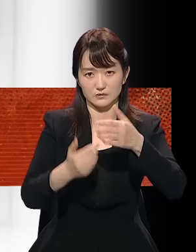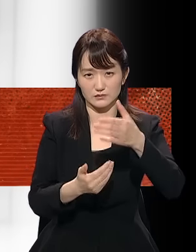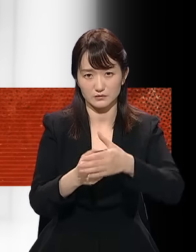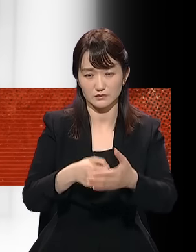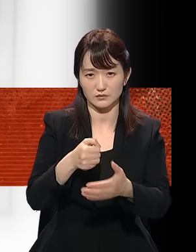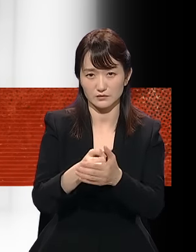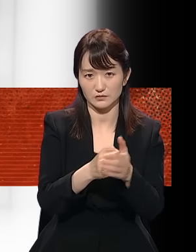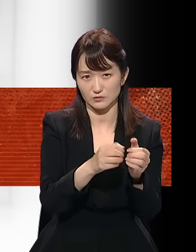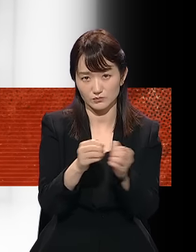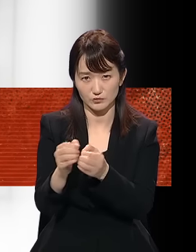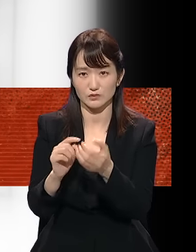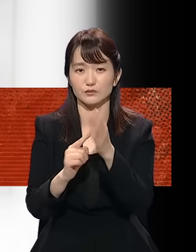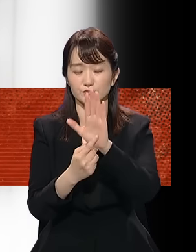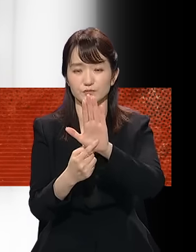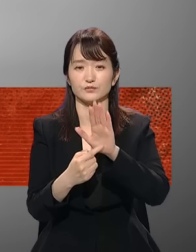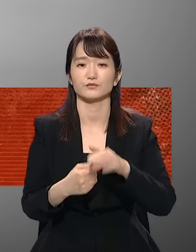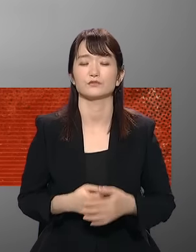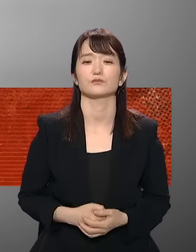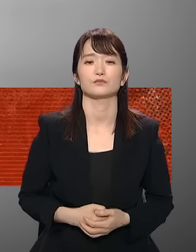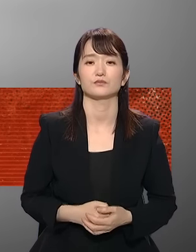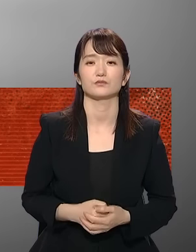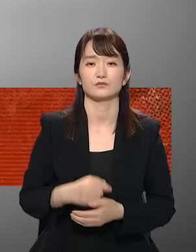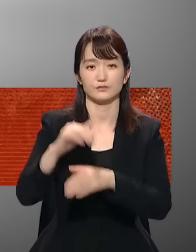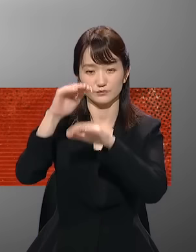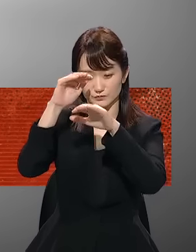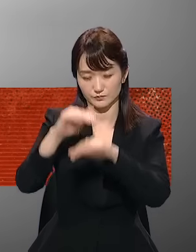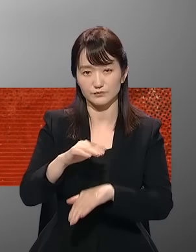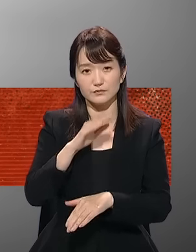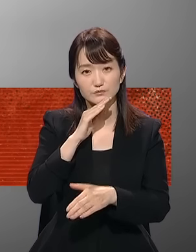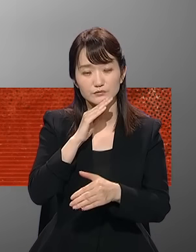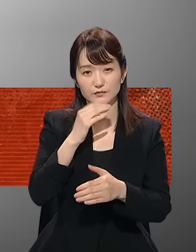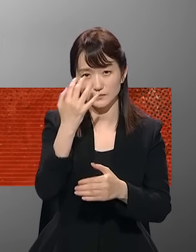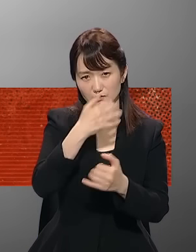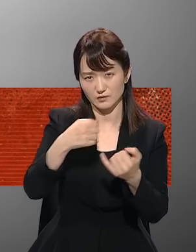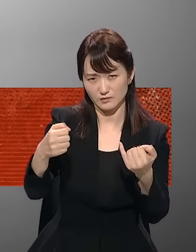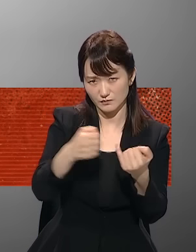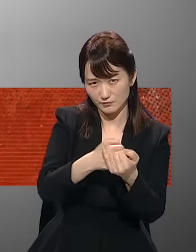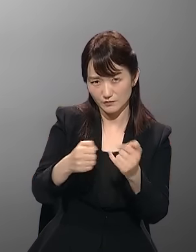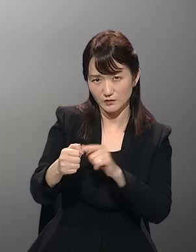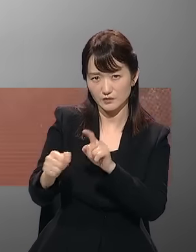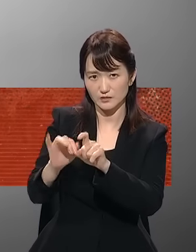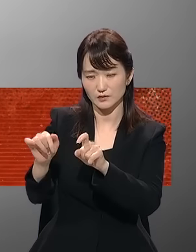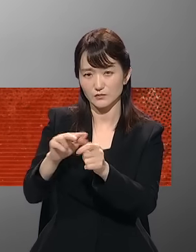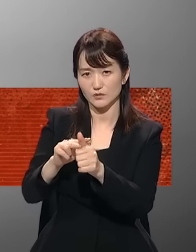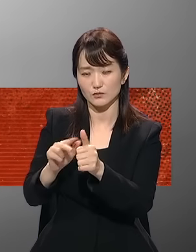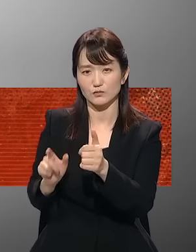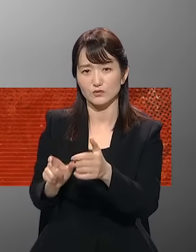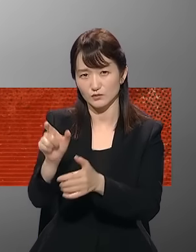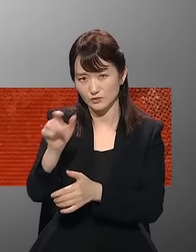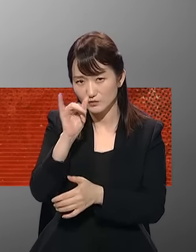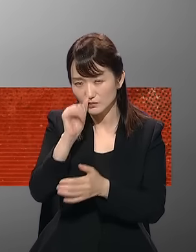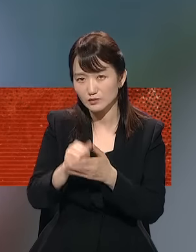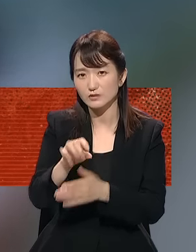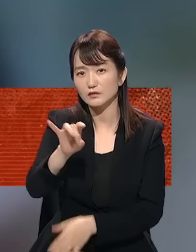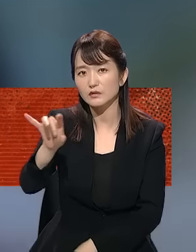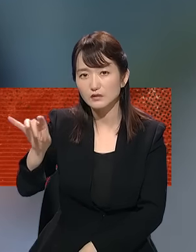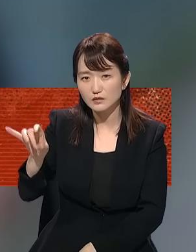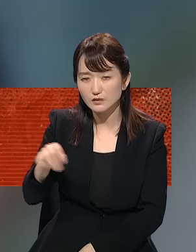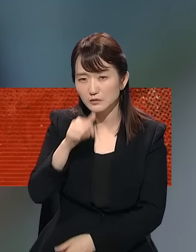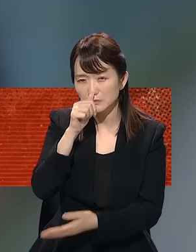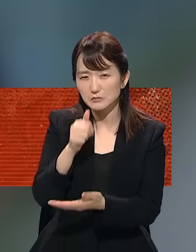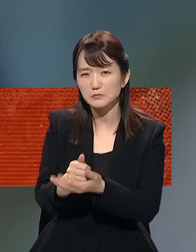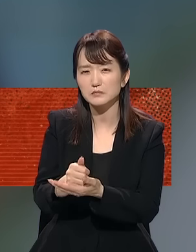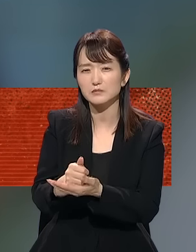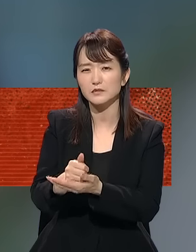판결문을 공개하기도 했습니다 판결문에는 실제 가해자 명의 신상정보가 담겨 있었고 각 가해자들의 범죄